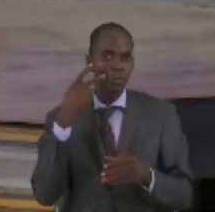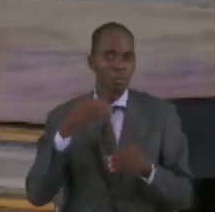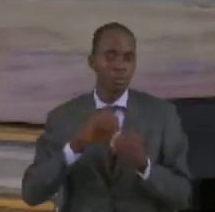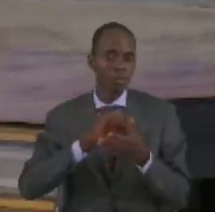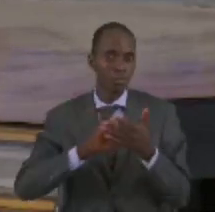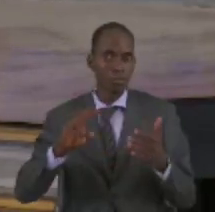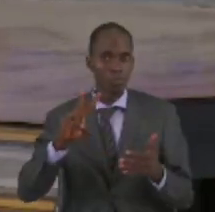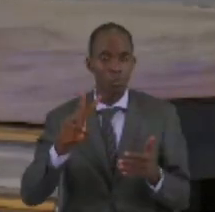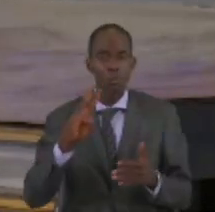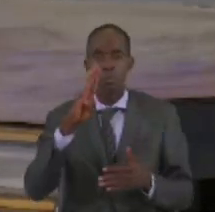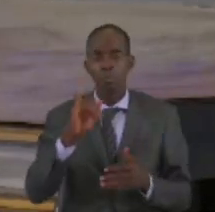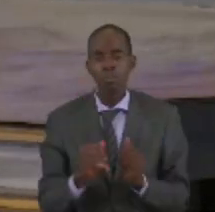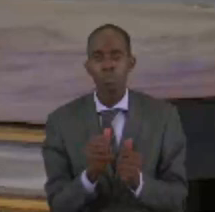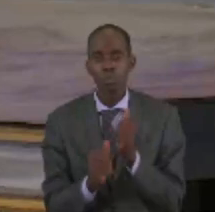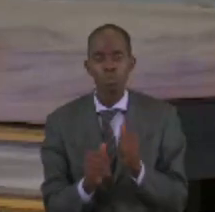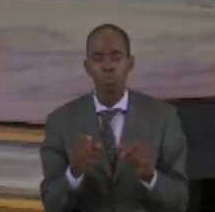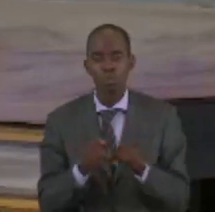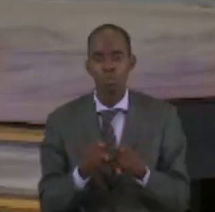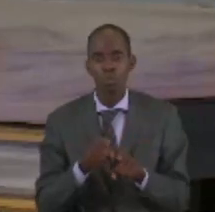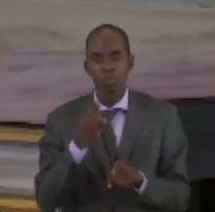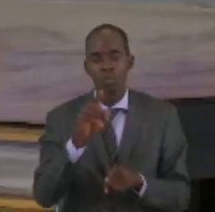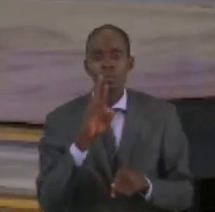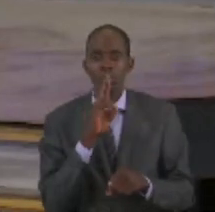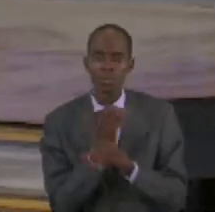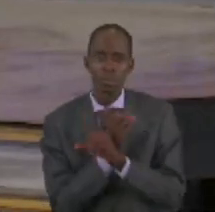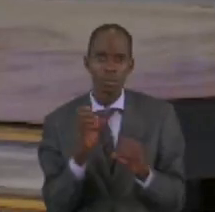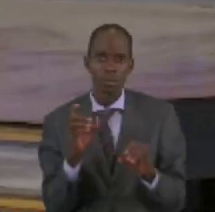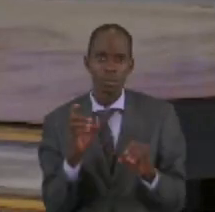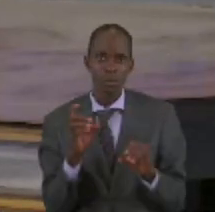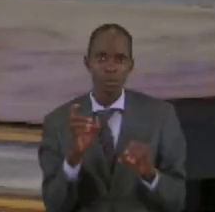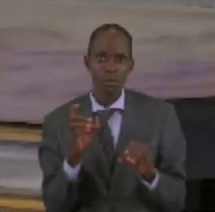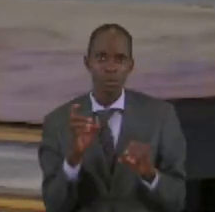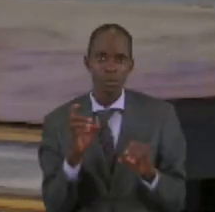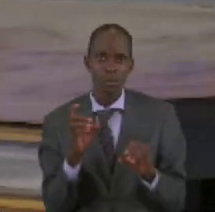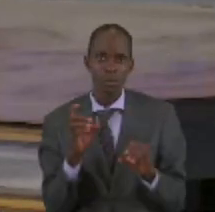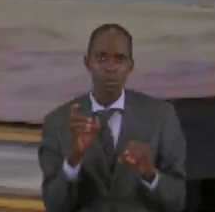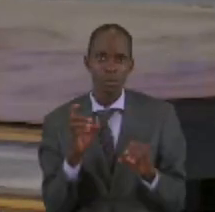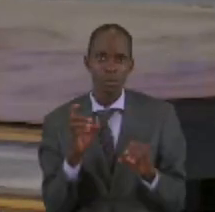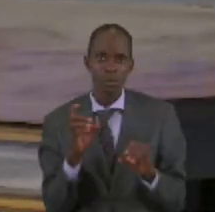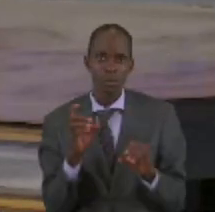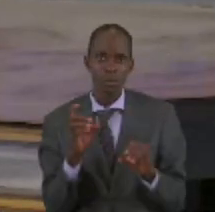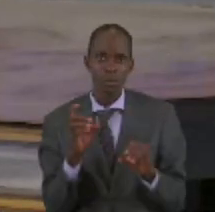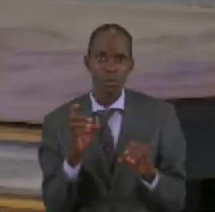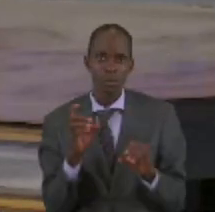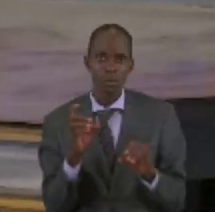2. Et par lequel vous êtes sauvés,